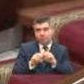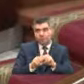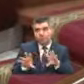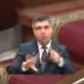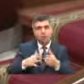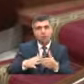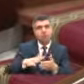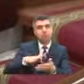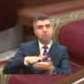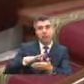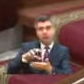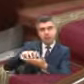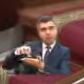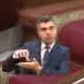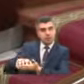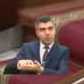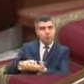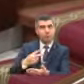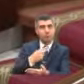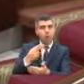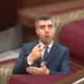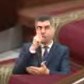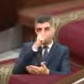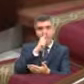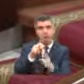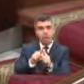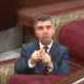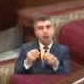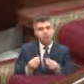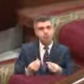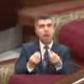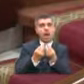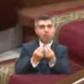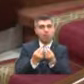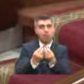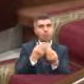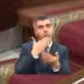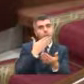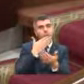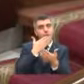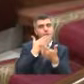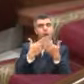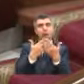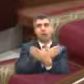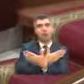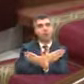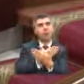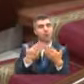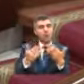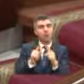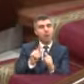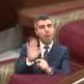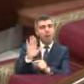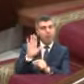هي حقيقيه اللي فيها الانتاج، وغادي نبقاو نحاربوا ان شاء الله مع لونسا. ونشكروا الناس ديالنا ديال الخبراء